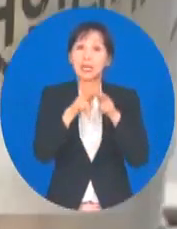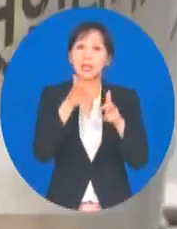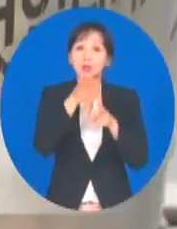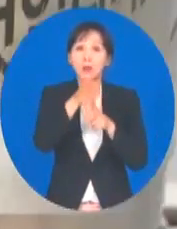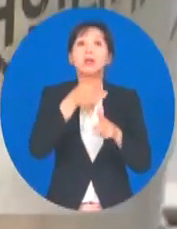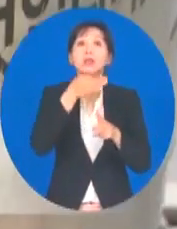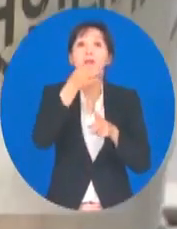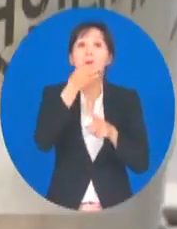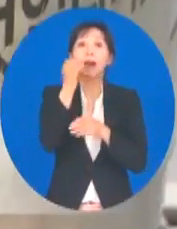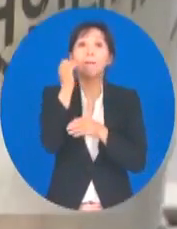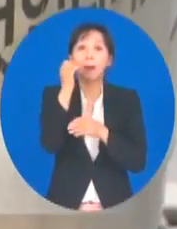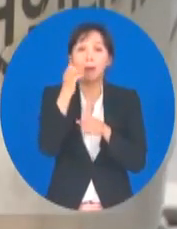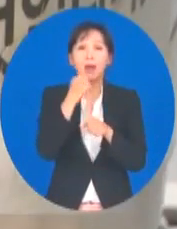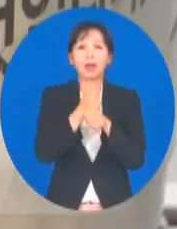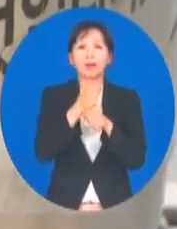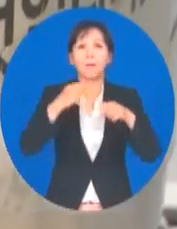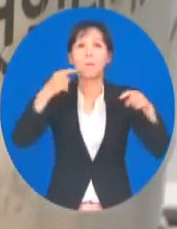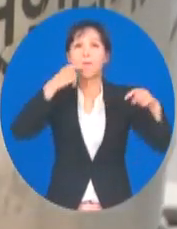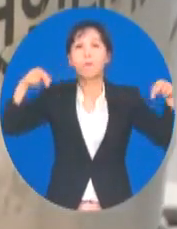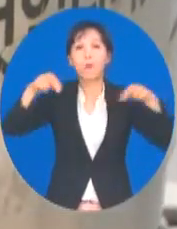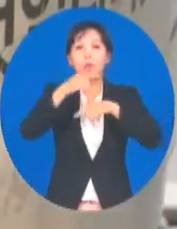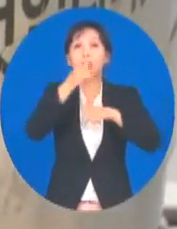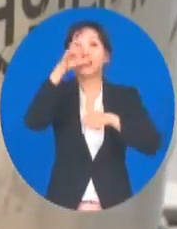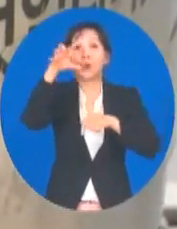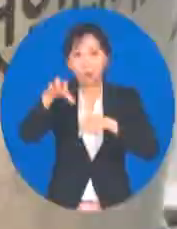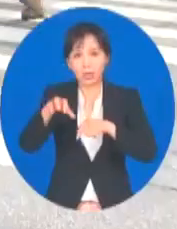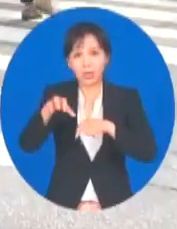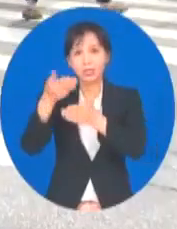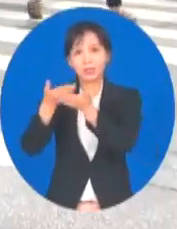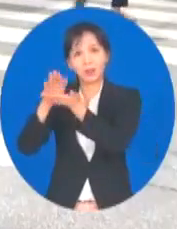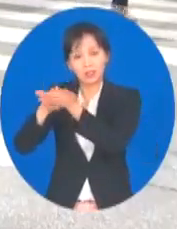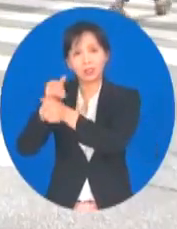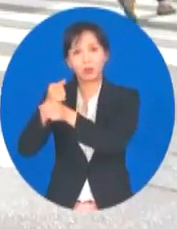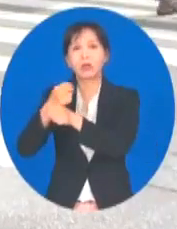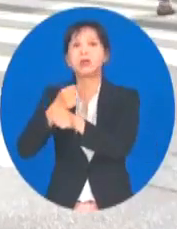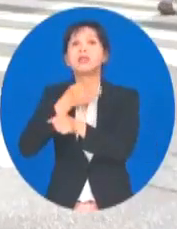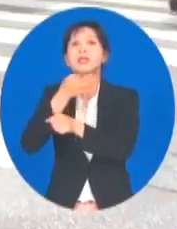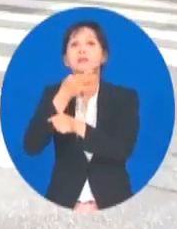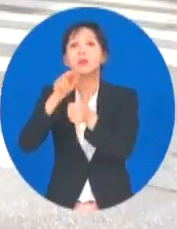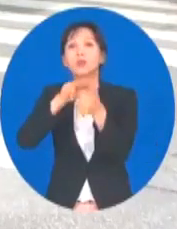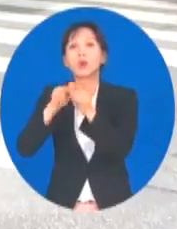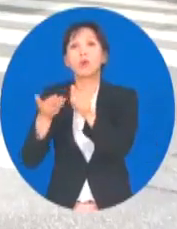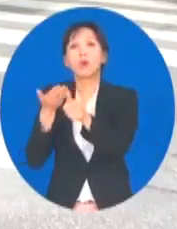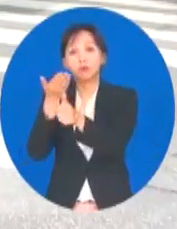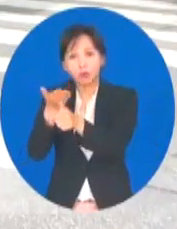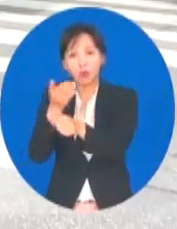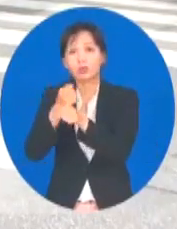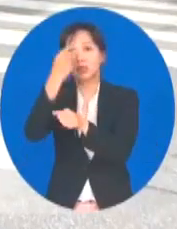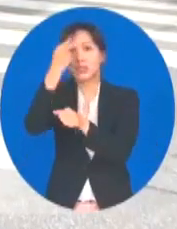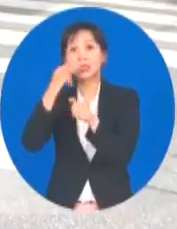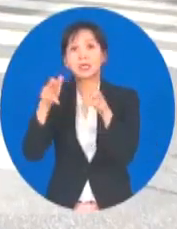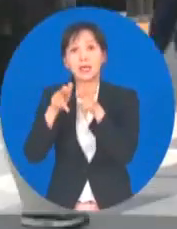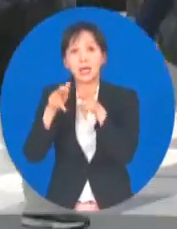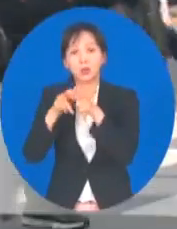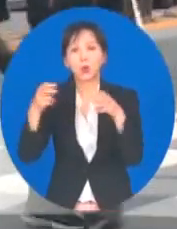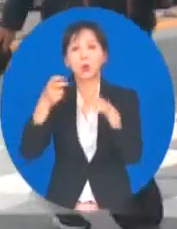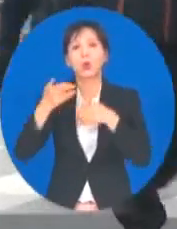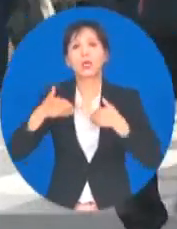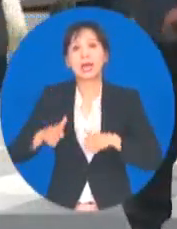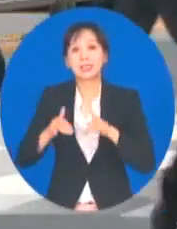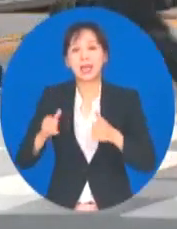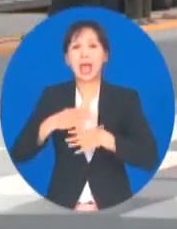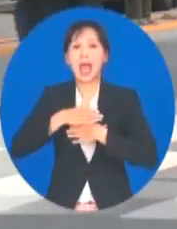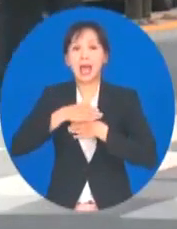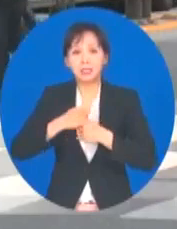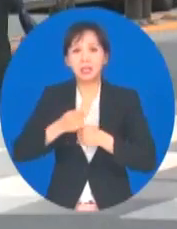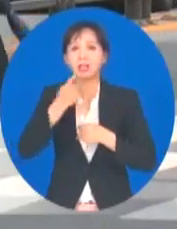시각장애인용 음향신호기는 보행신호등이 있는 횡단보도에 설치되며 음성으로 정보를 제공해 시각장애인 등